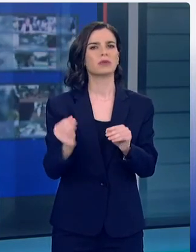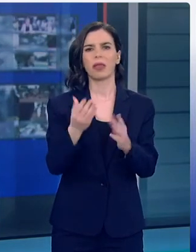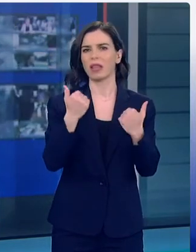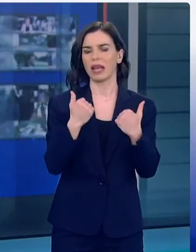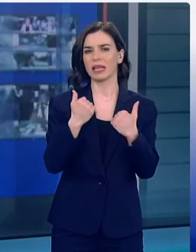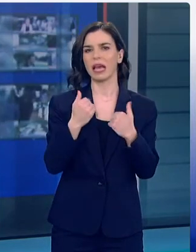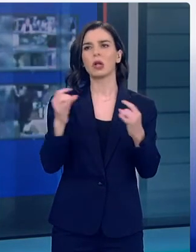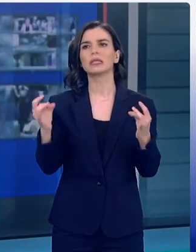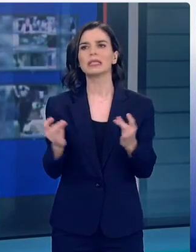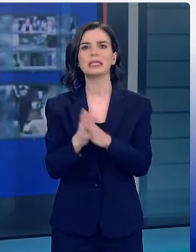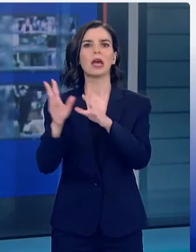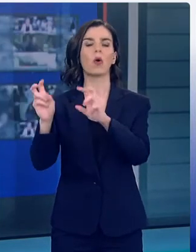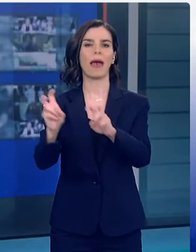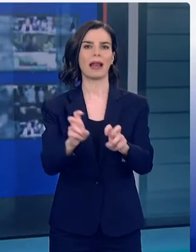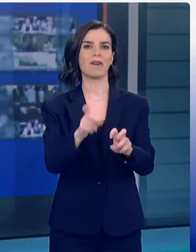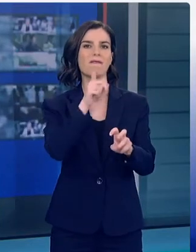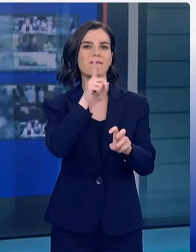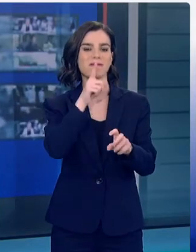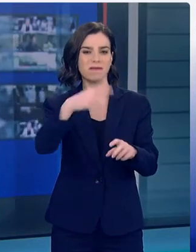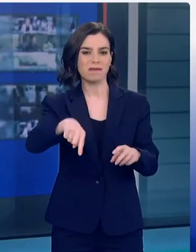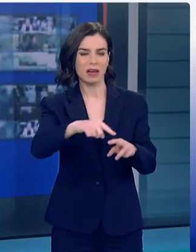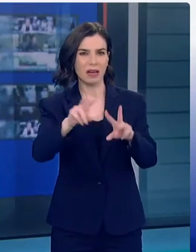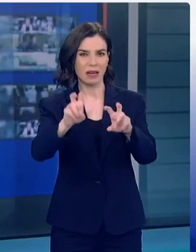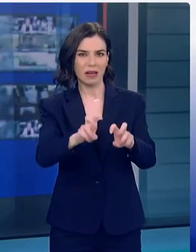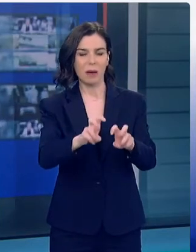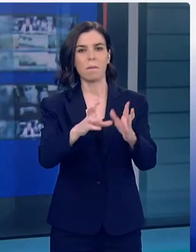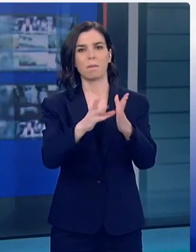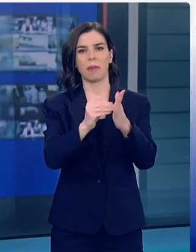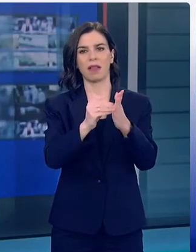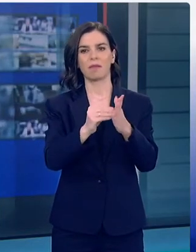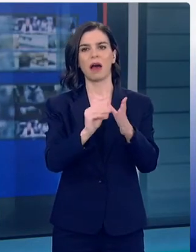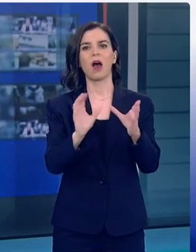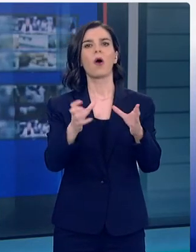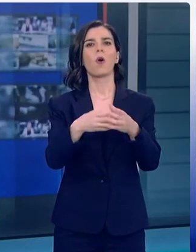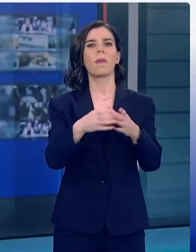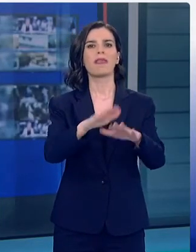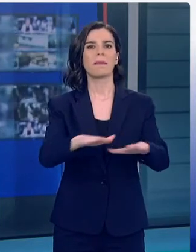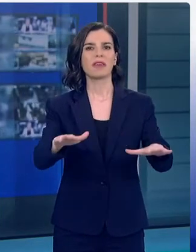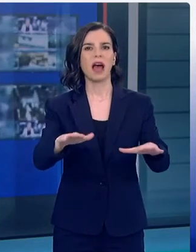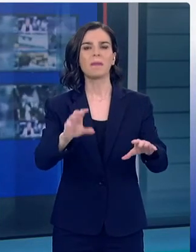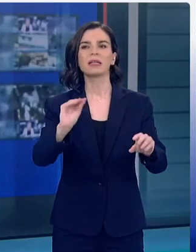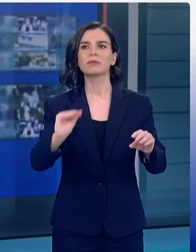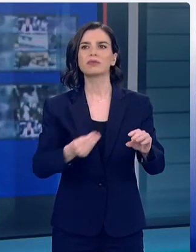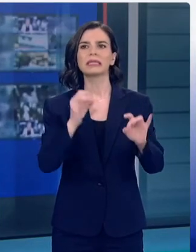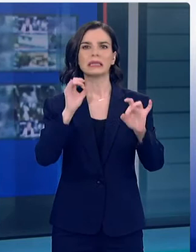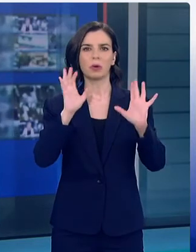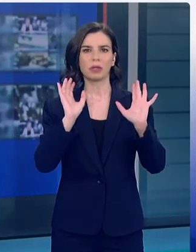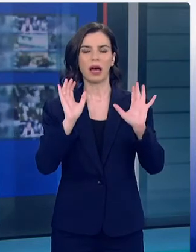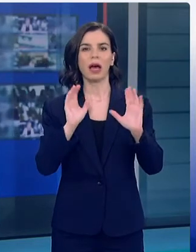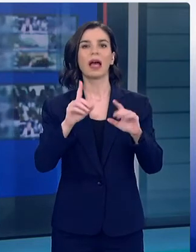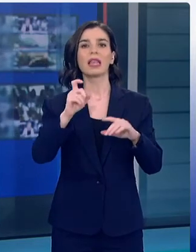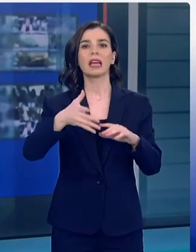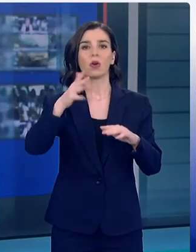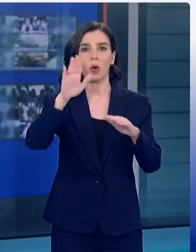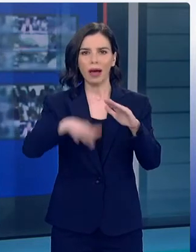ενώ στον τυχαίο έλεγχο αυτού του πληθυσμού, όταν δηλαδή πήραν ένα πληθυσμό παιδιών χωρίς κανένα σύμπτωμα και τα έλεγξαν, κανένα κάτω των